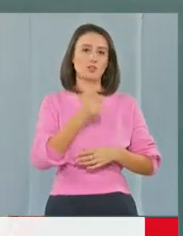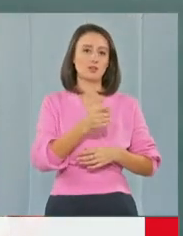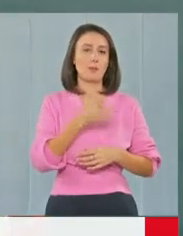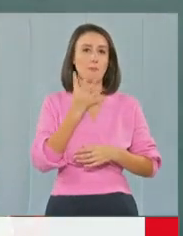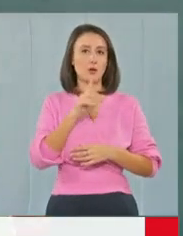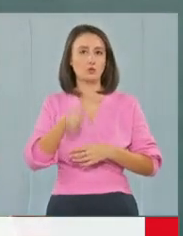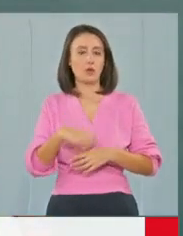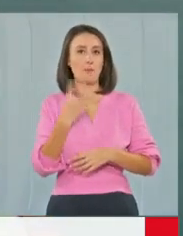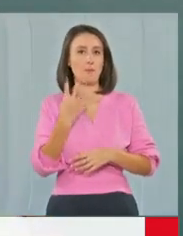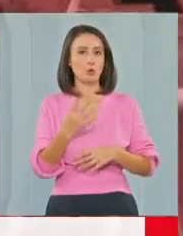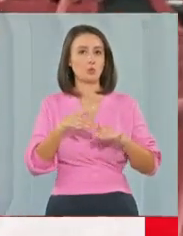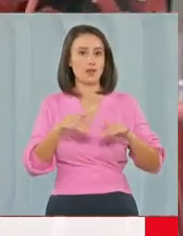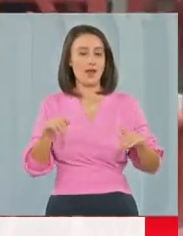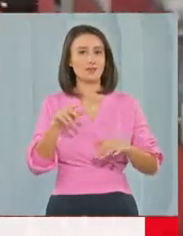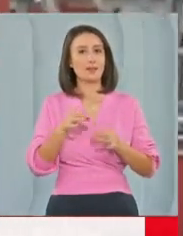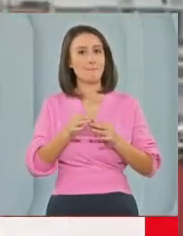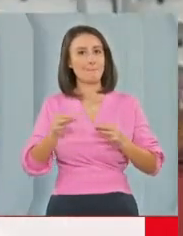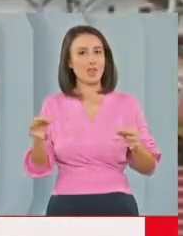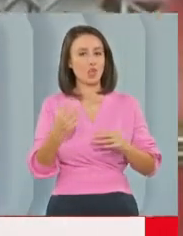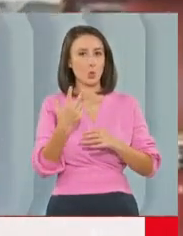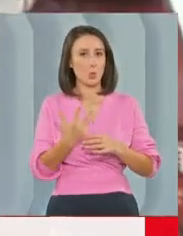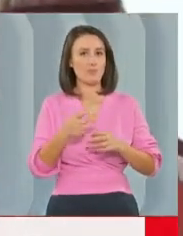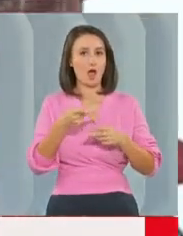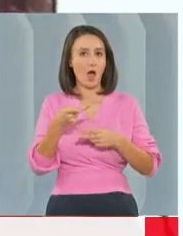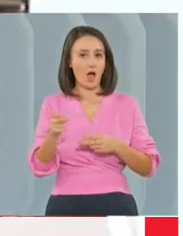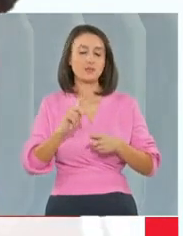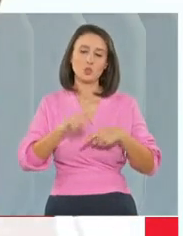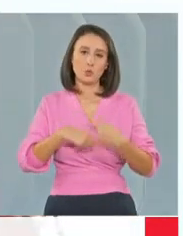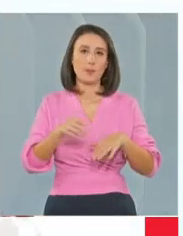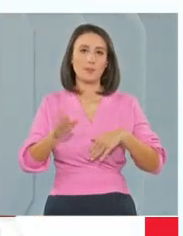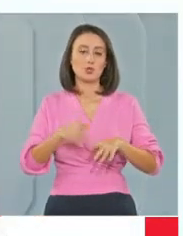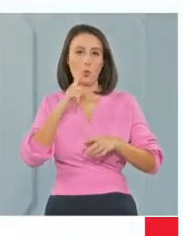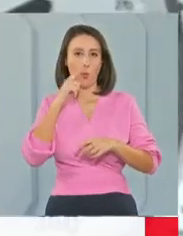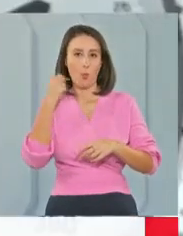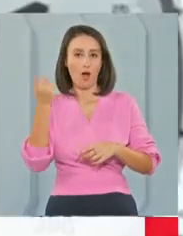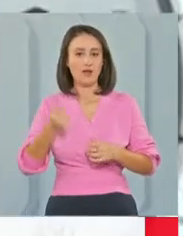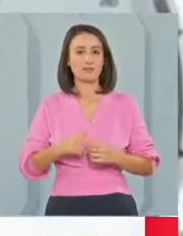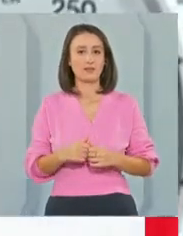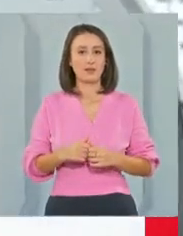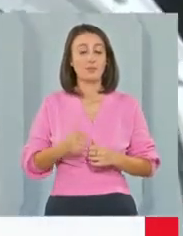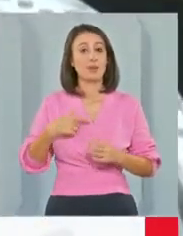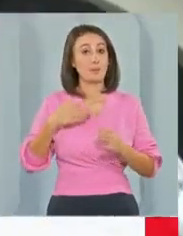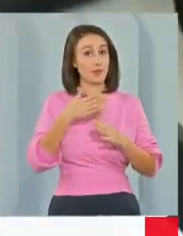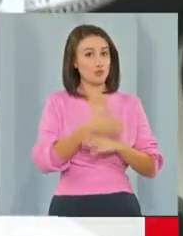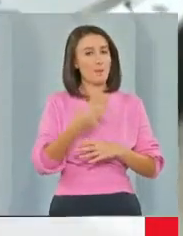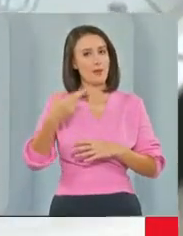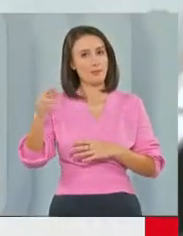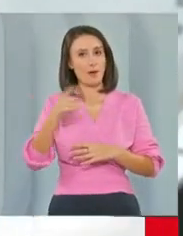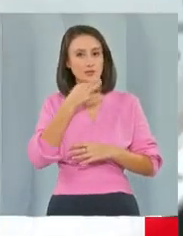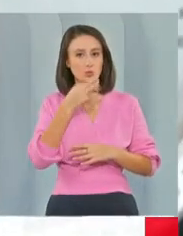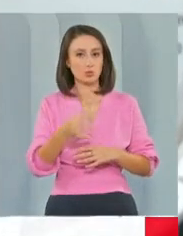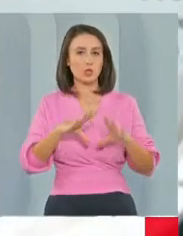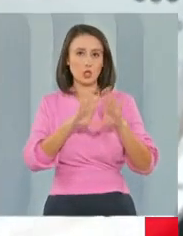de 4,4 miliarde de metri cubi de gaz pe an ulterior ministrul ungar de Externe Peter și iarto Mergea chiar mai departe